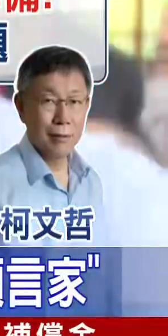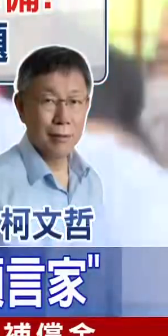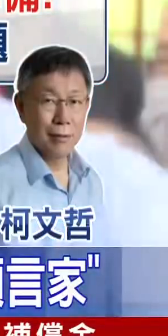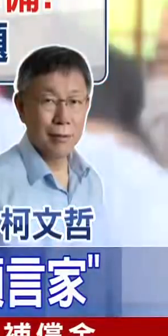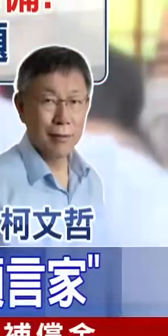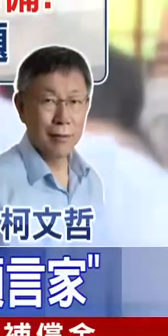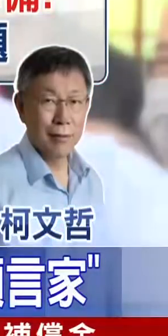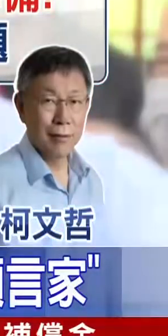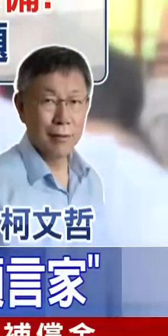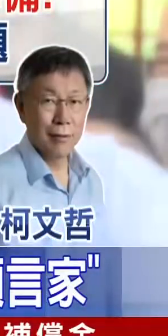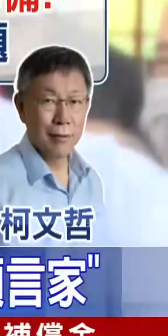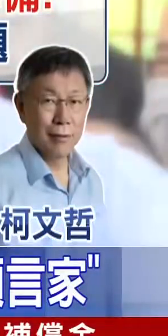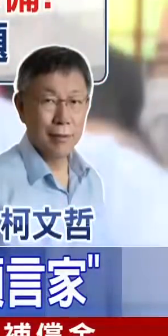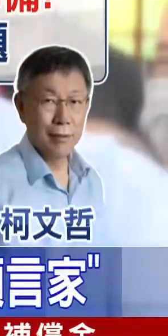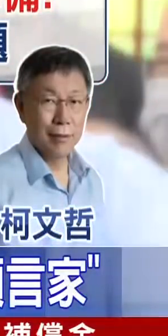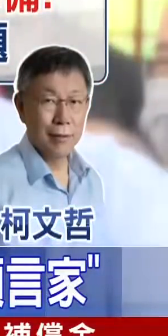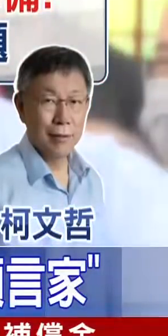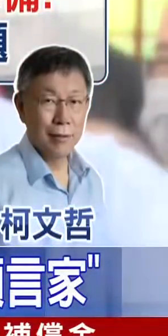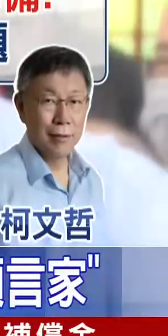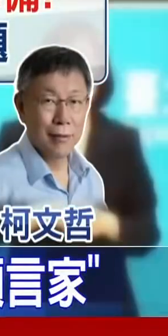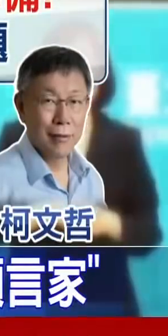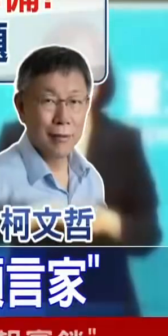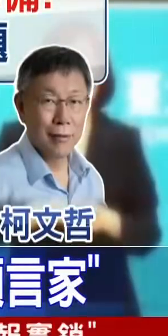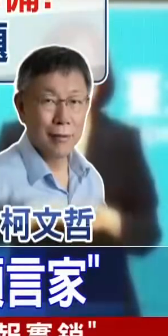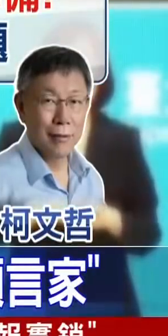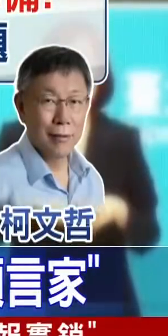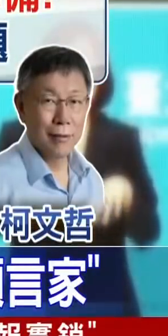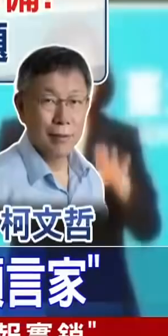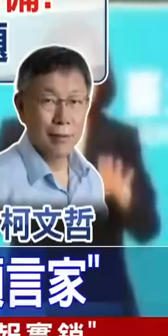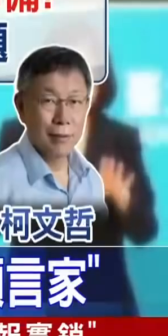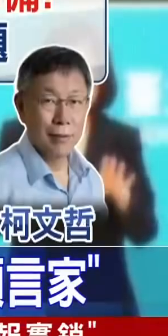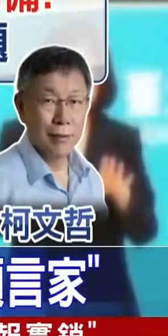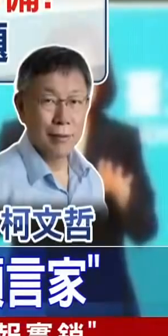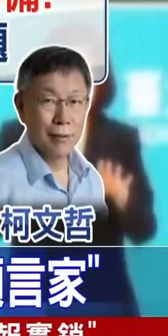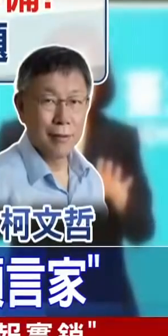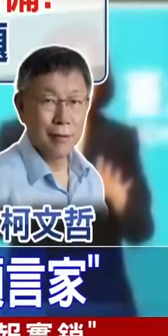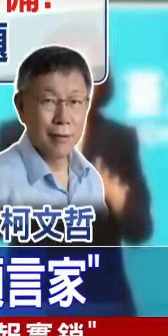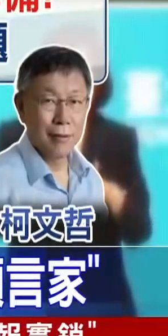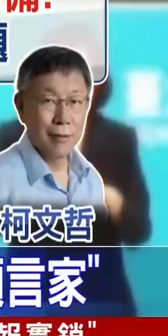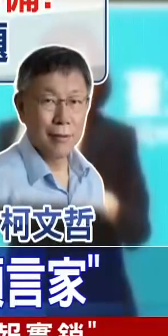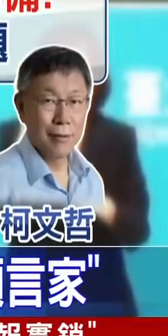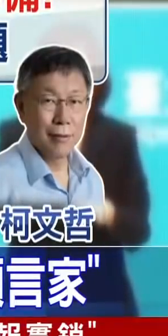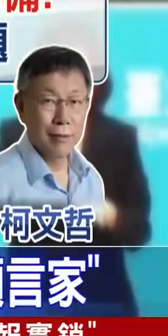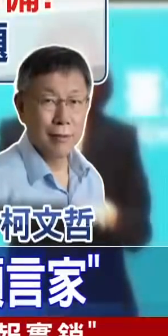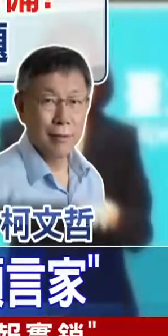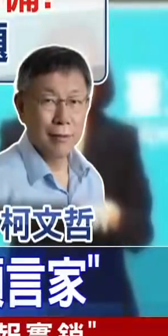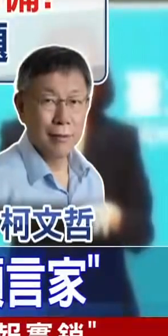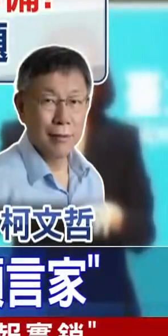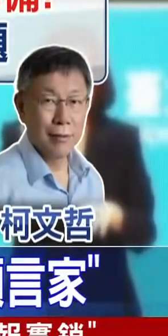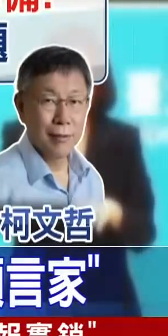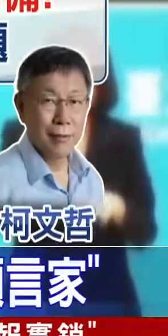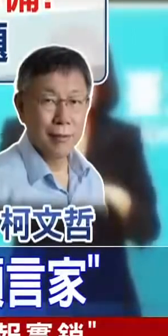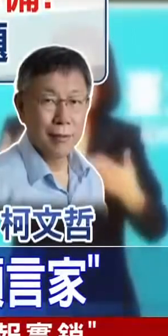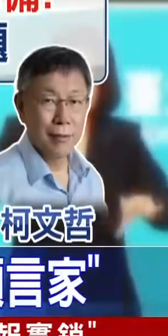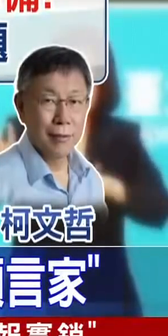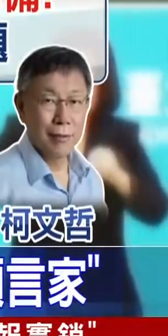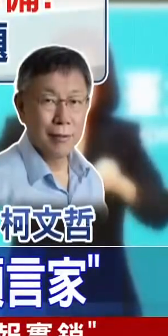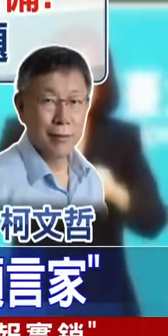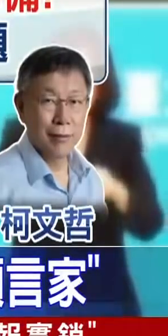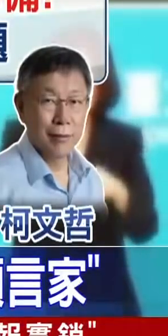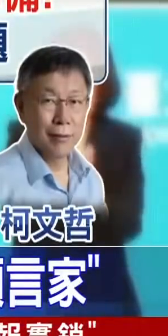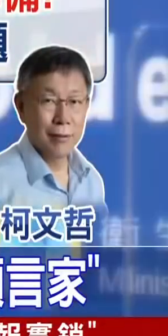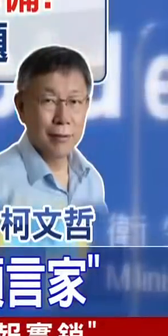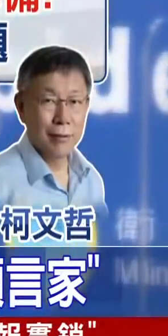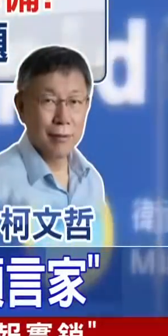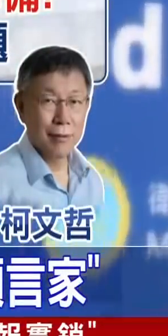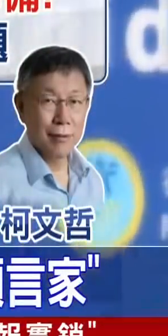其实是用来规划目标用的。不过对此呢，柯文哲也说啦，这不是预言，是科学，他是医生又不是算命